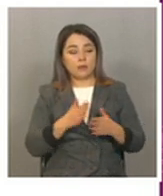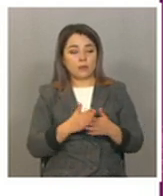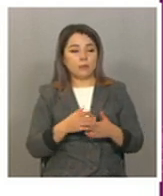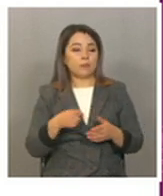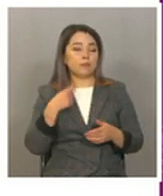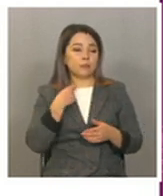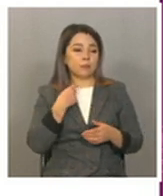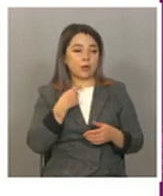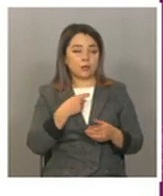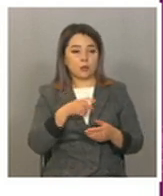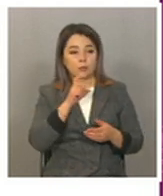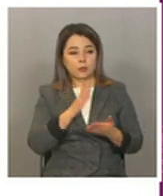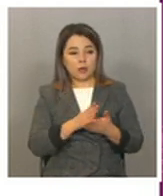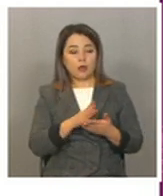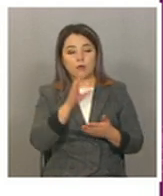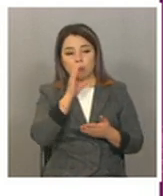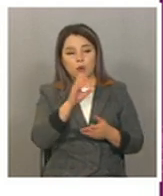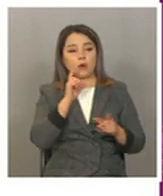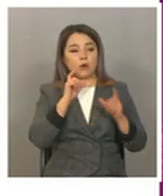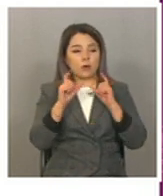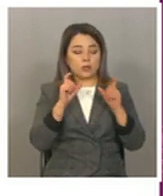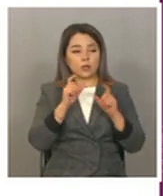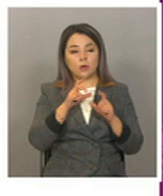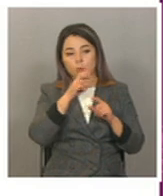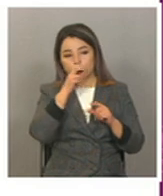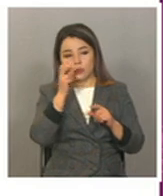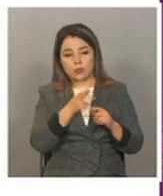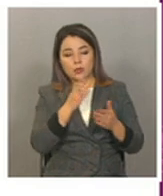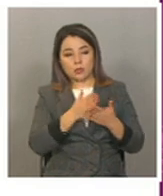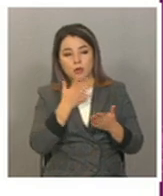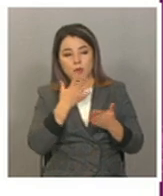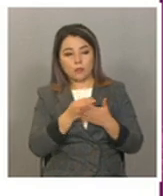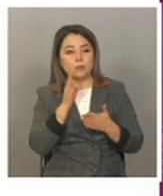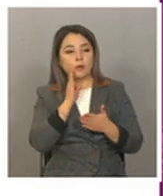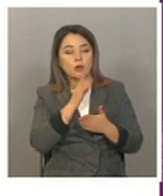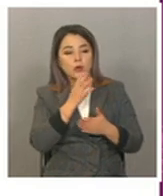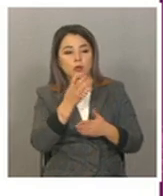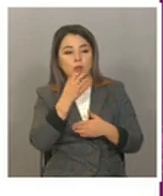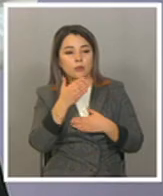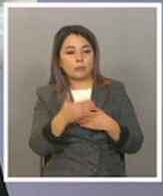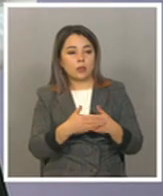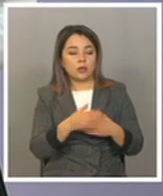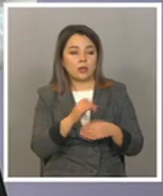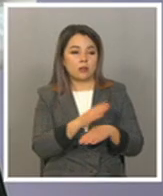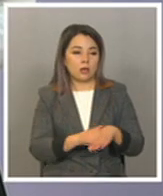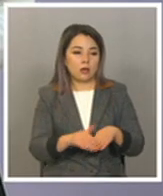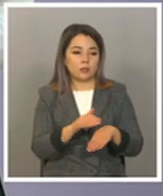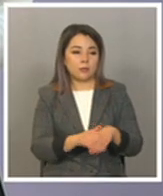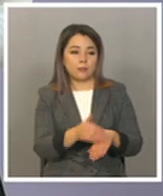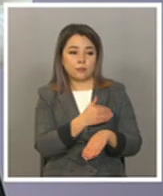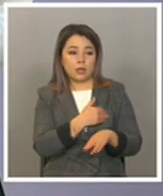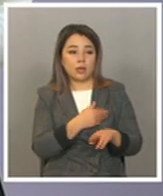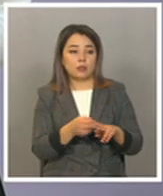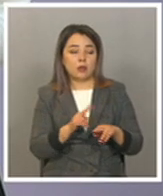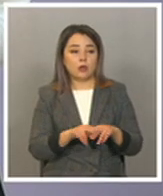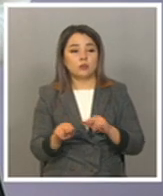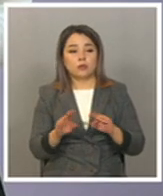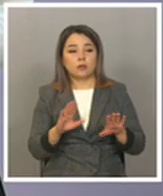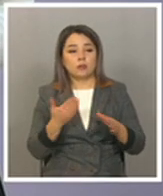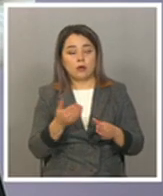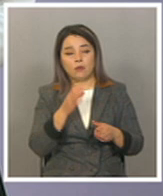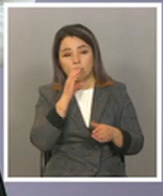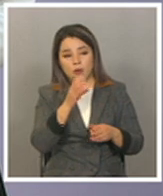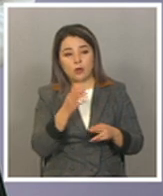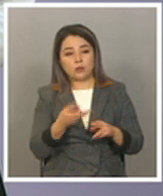детенышам, воет по ночам, не зная, как излить свое материнское тепло и ласку. Трагедия волков обернулась